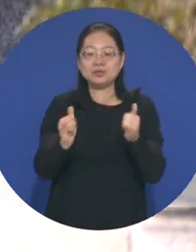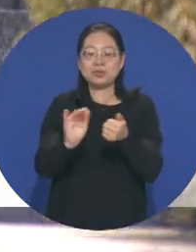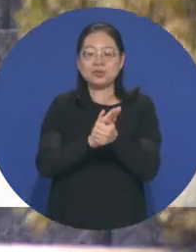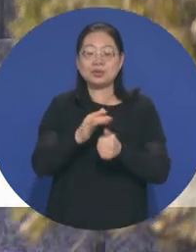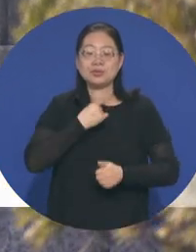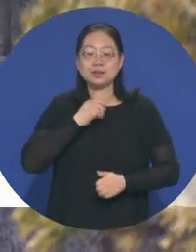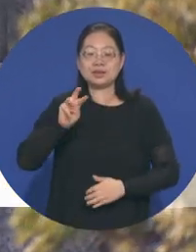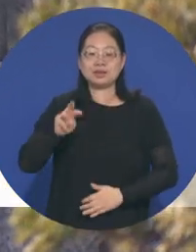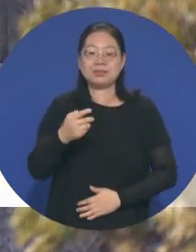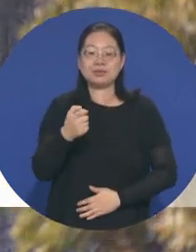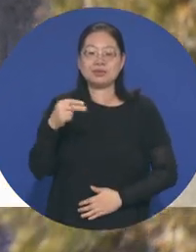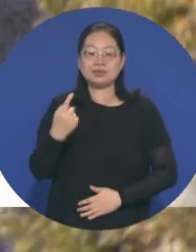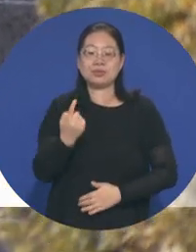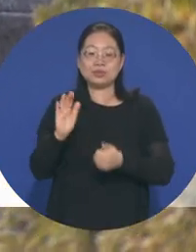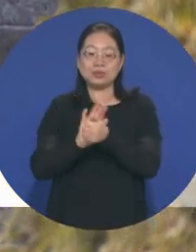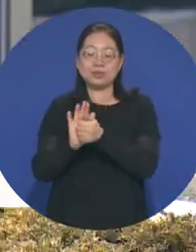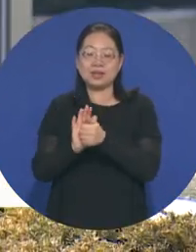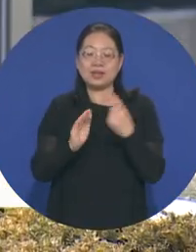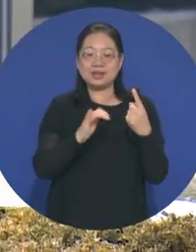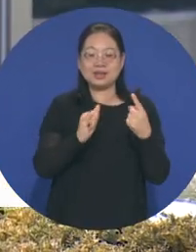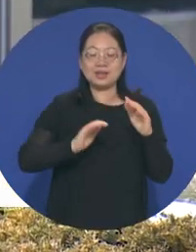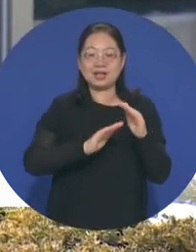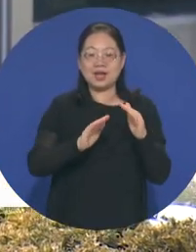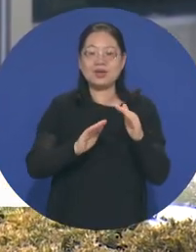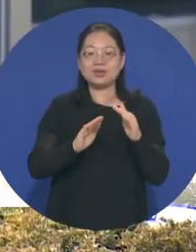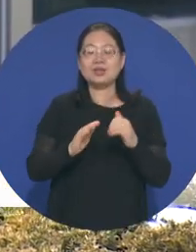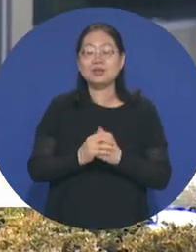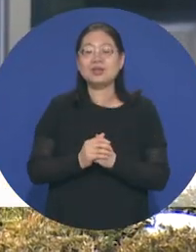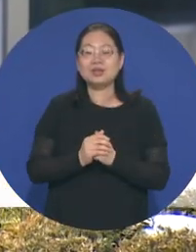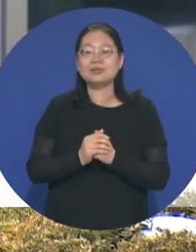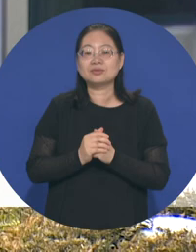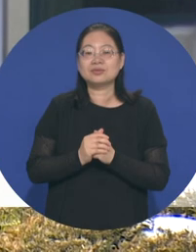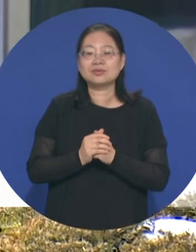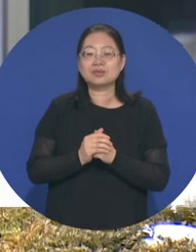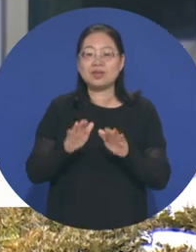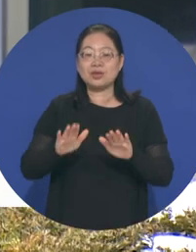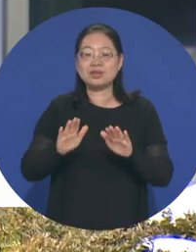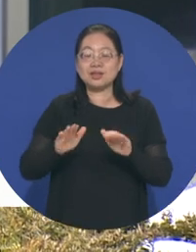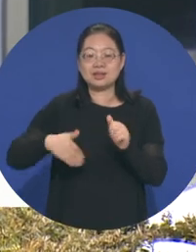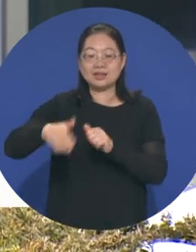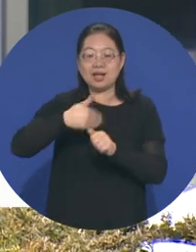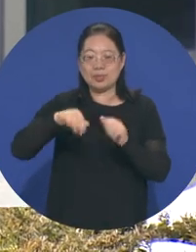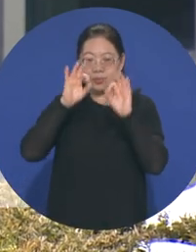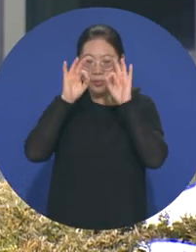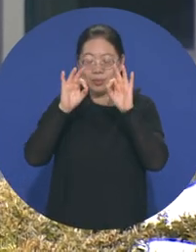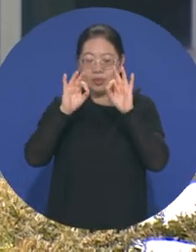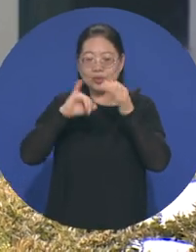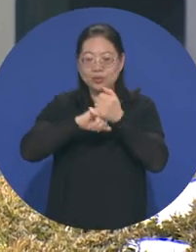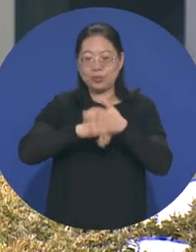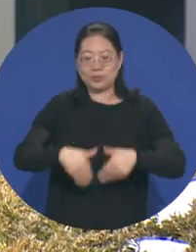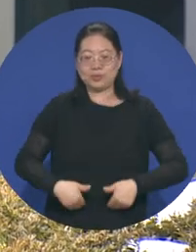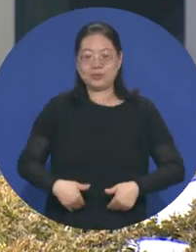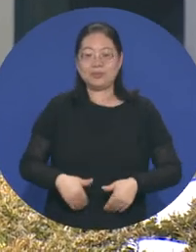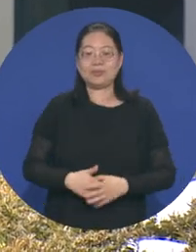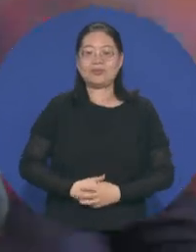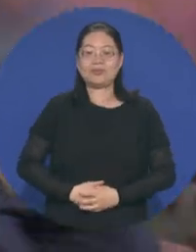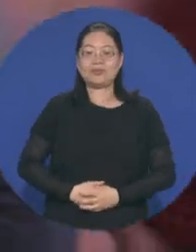돌보겠다는 360도 돌봄은 1인 가구나 핵가족이 대부분인 현재의 인구 상황에서 꼭 필요하다는